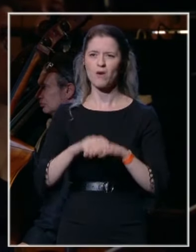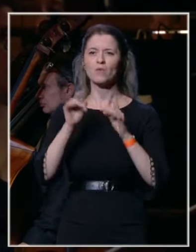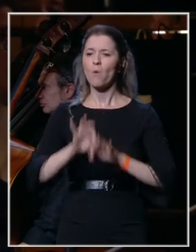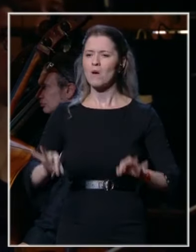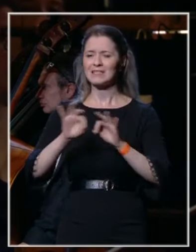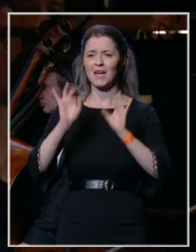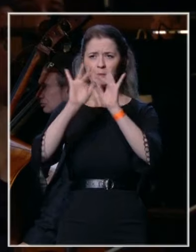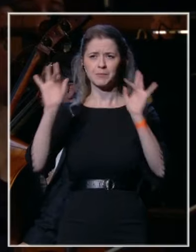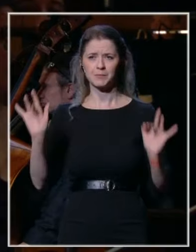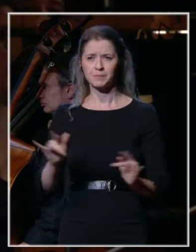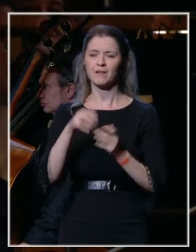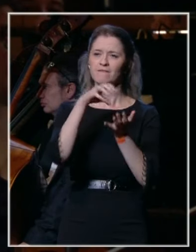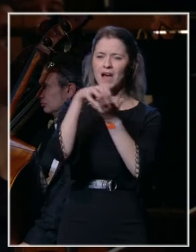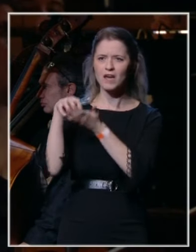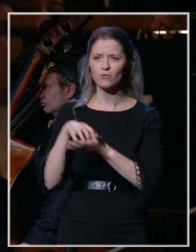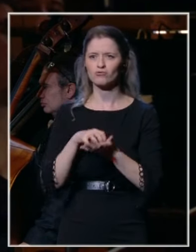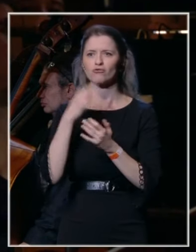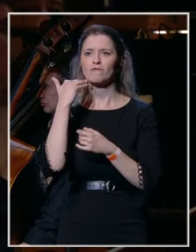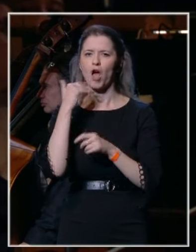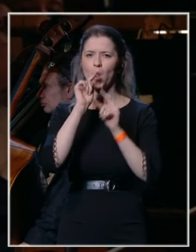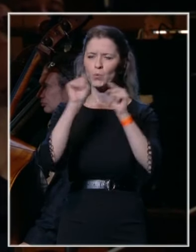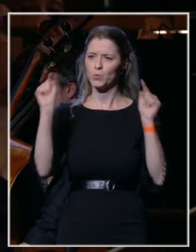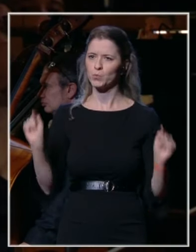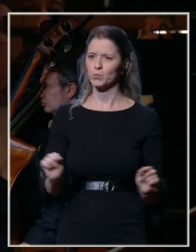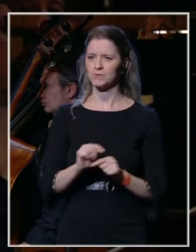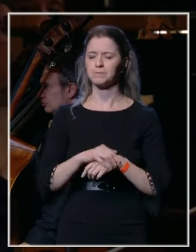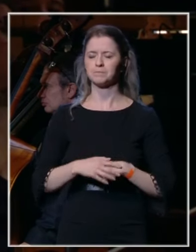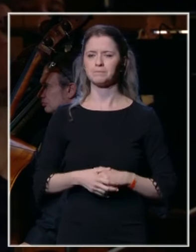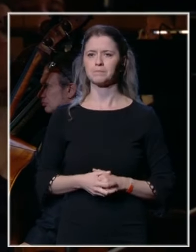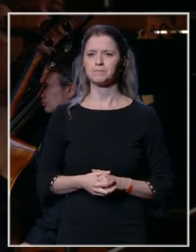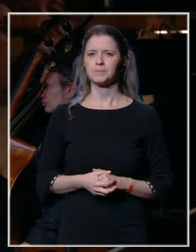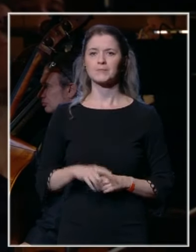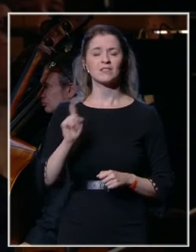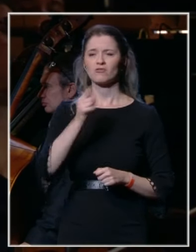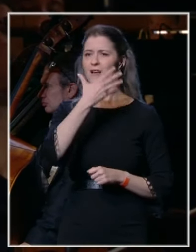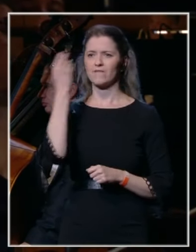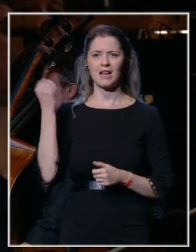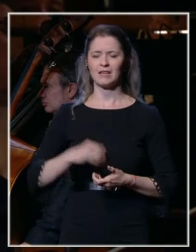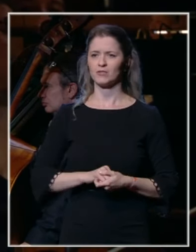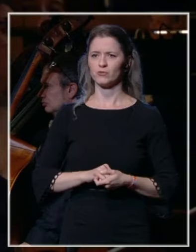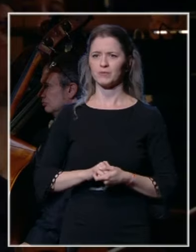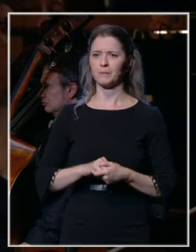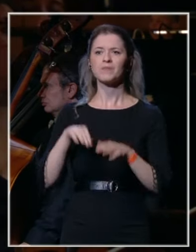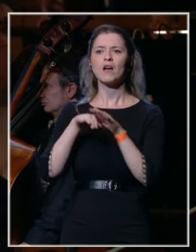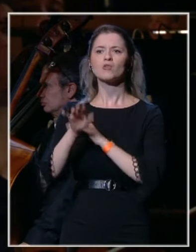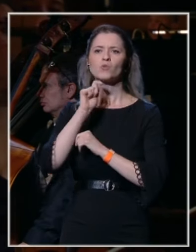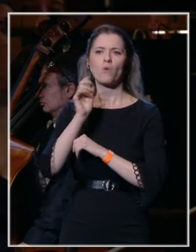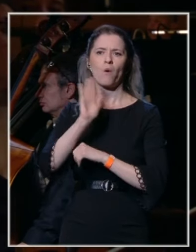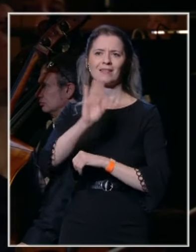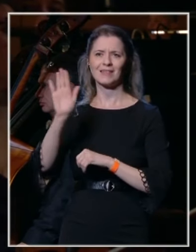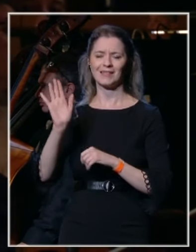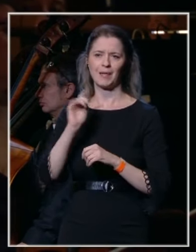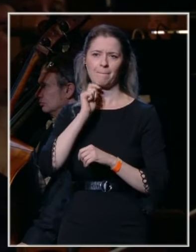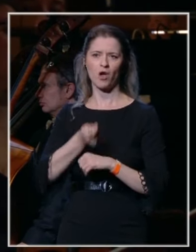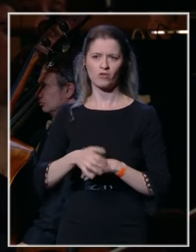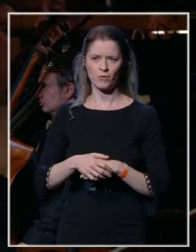országban, városokban és falvakban. És ne feledjük el a külhoni magyarok későbbi